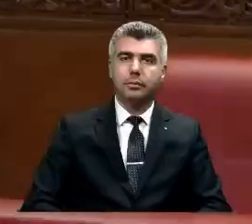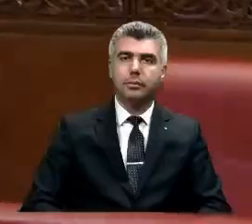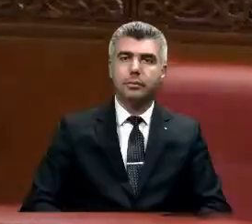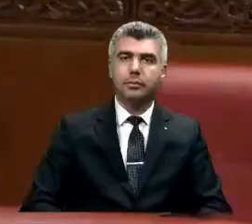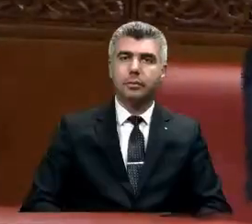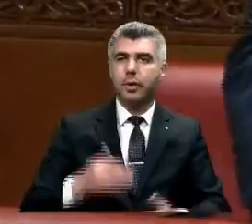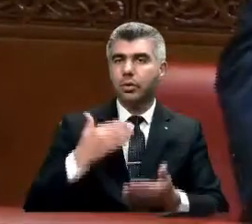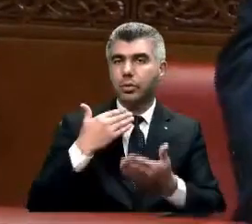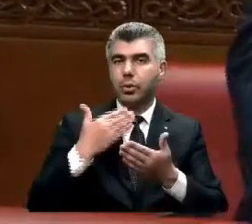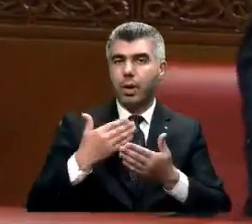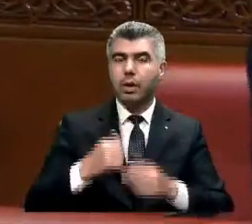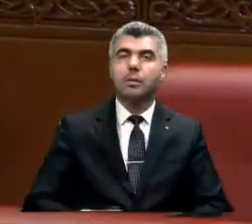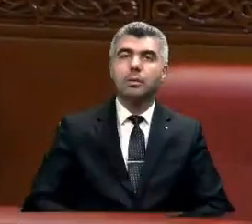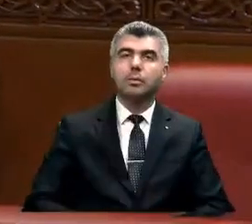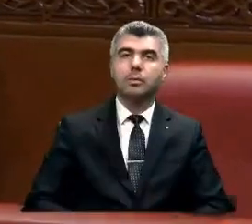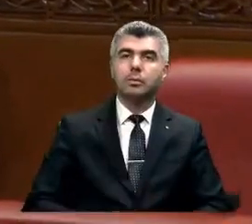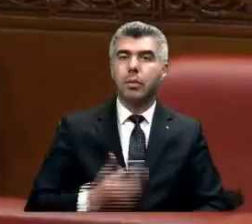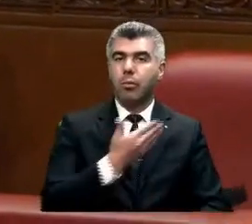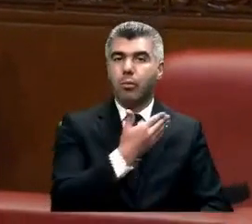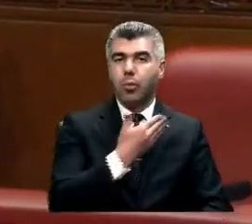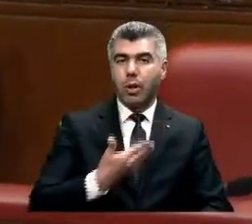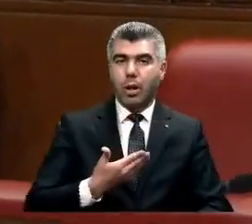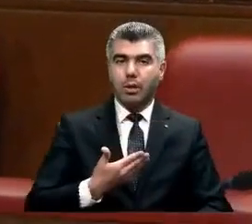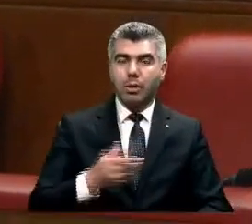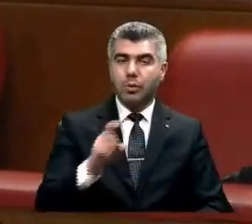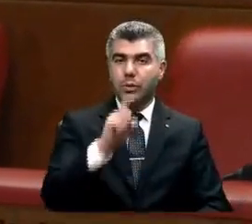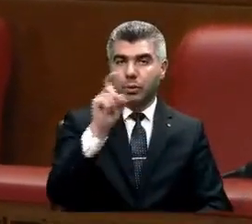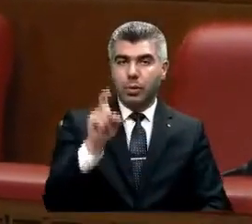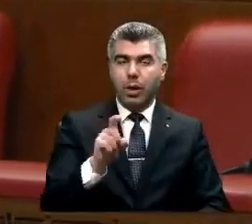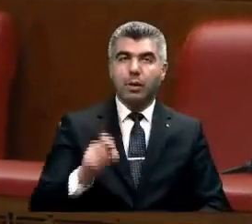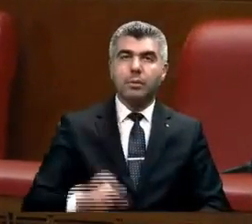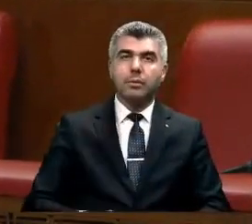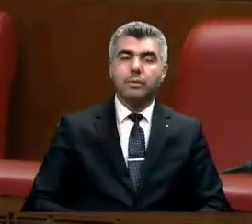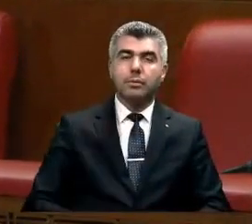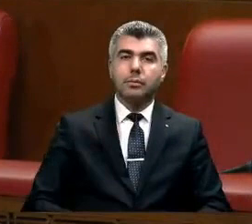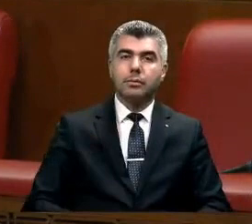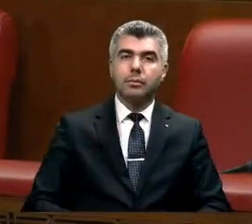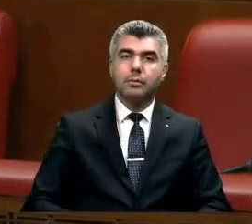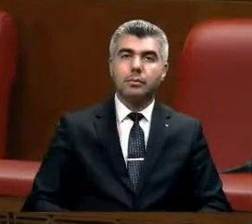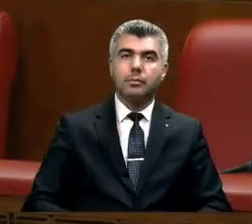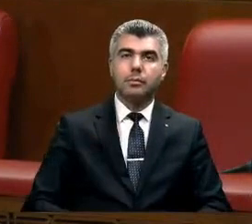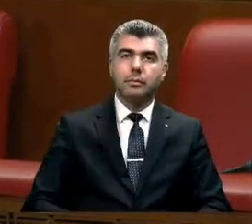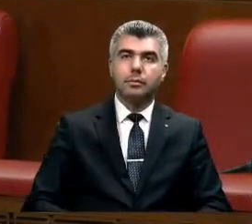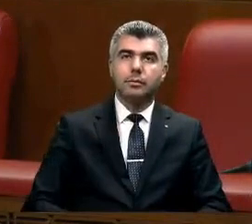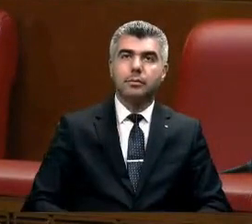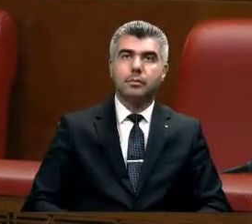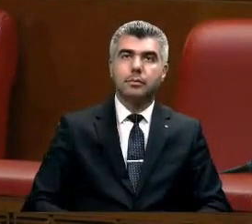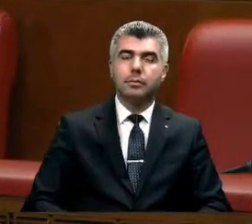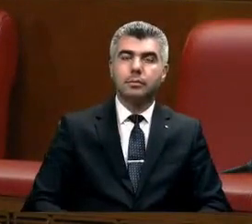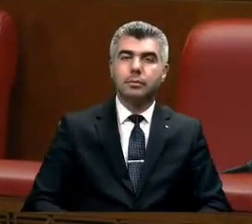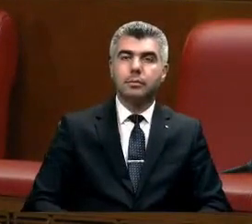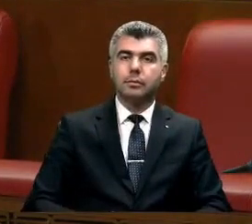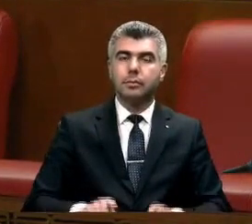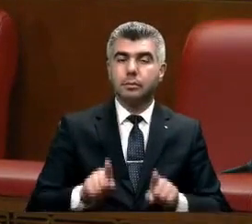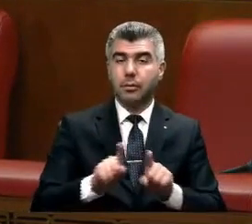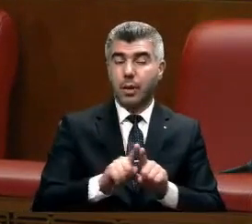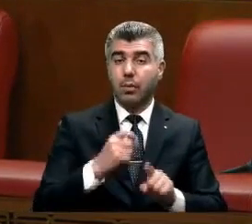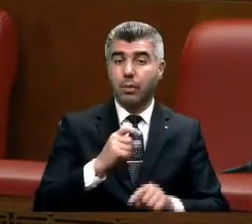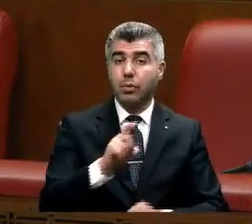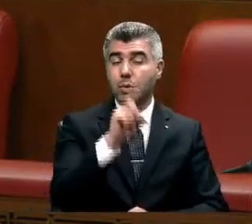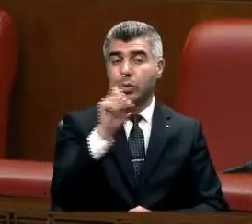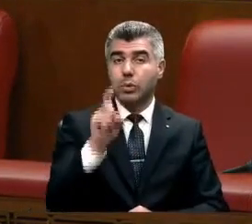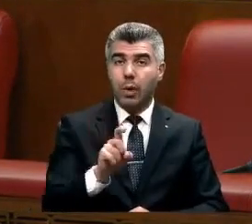شكرا شكرا السيد المستشار على هذا السؤال الهام هذا حقيقه سؤال